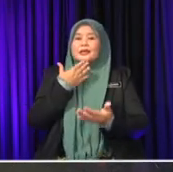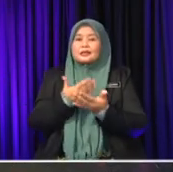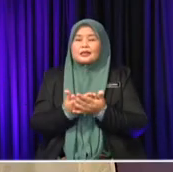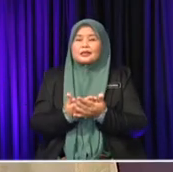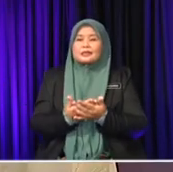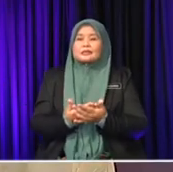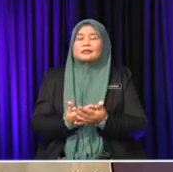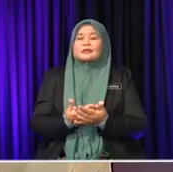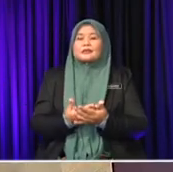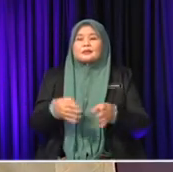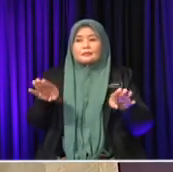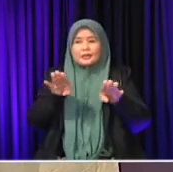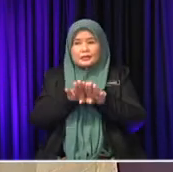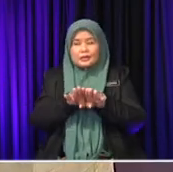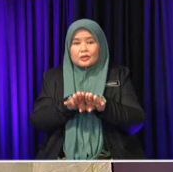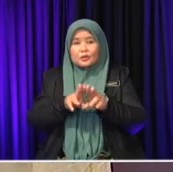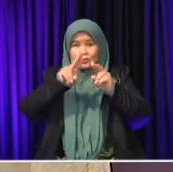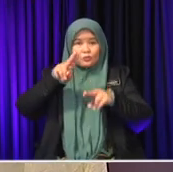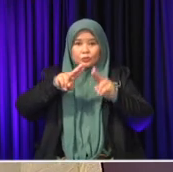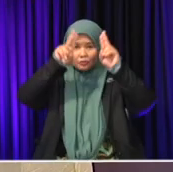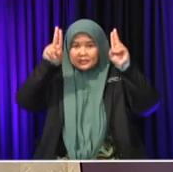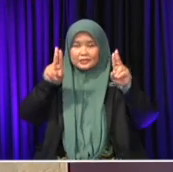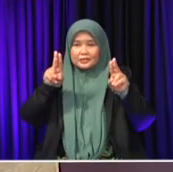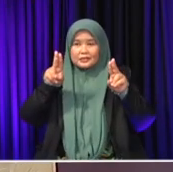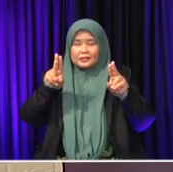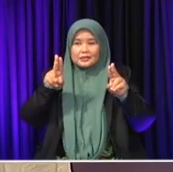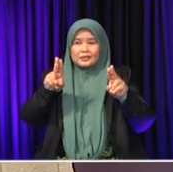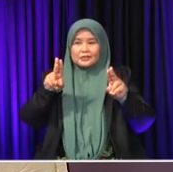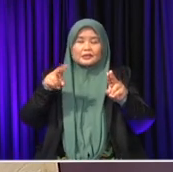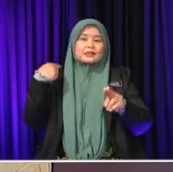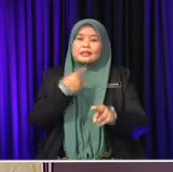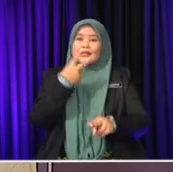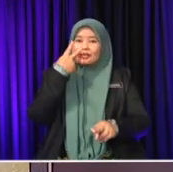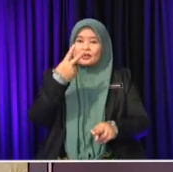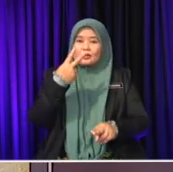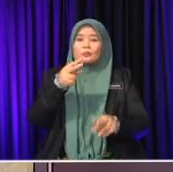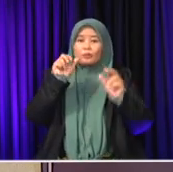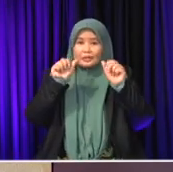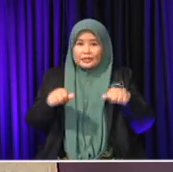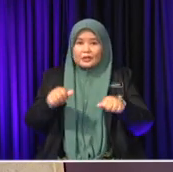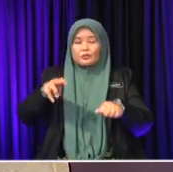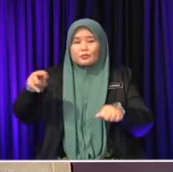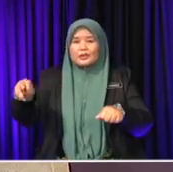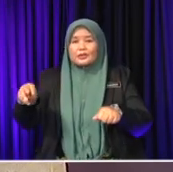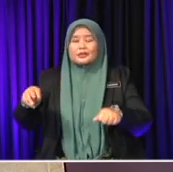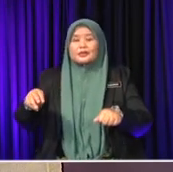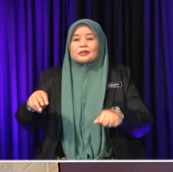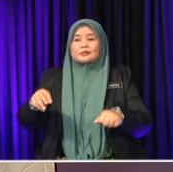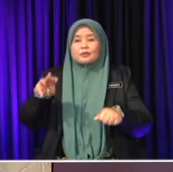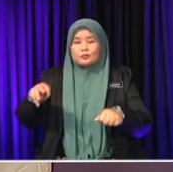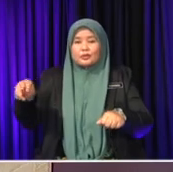sebagai ujiannya bukan ujian ini sebagai kita tengok boleh tak murid-murid kita di studio